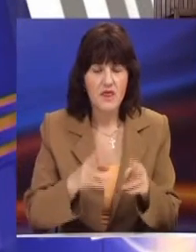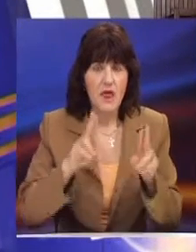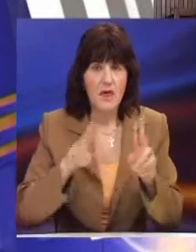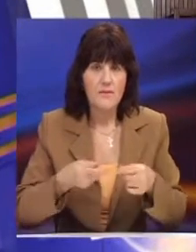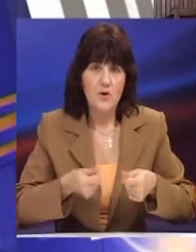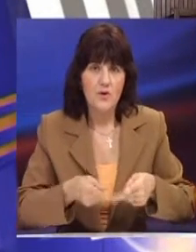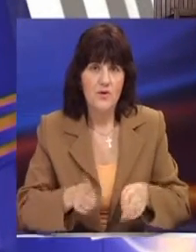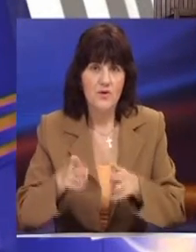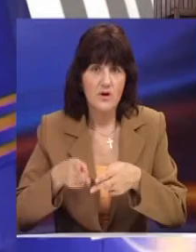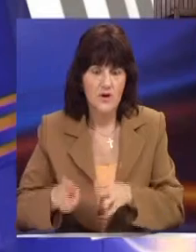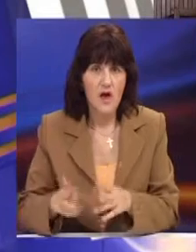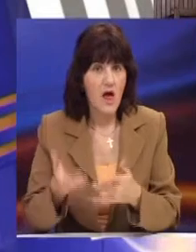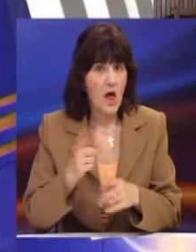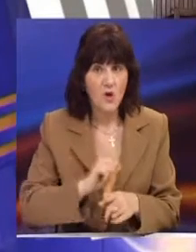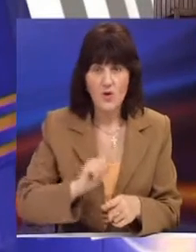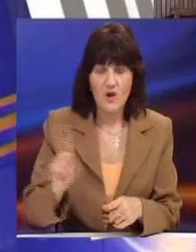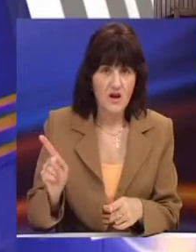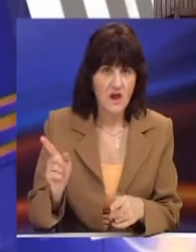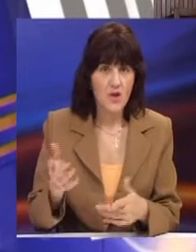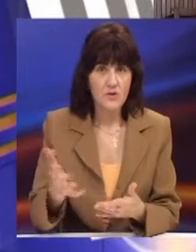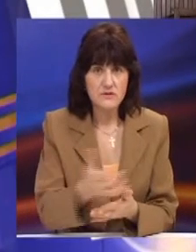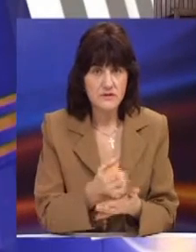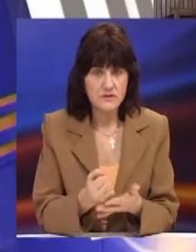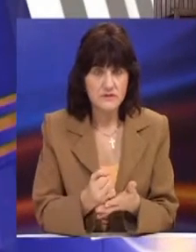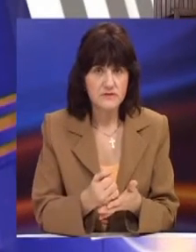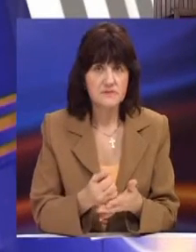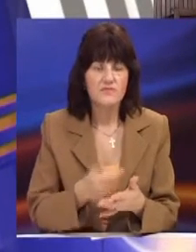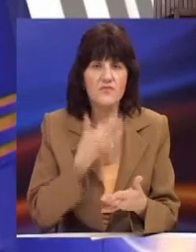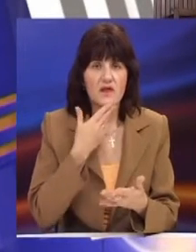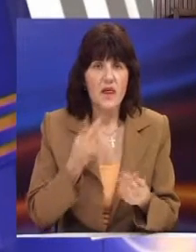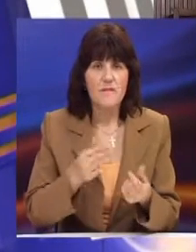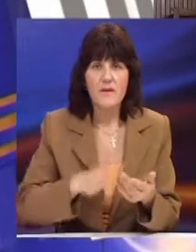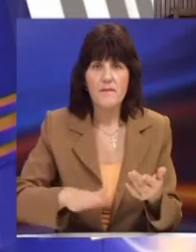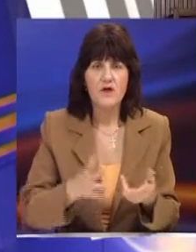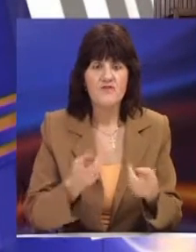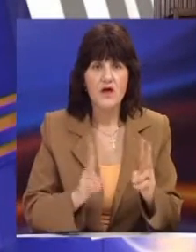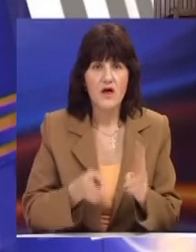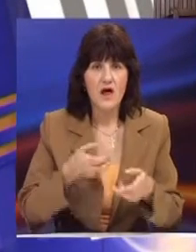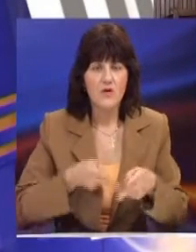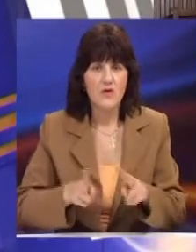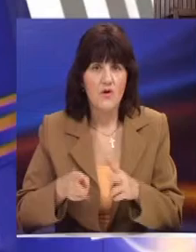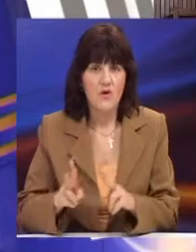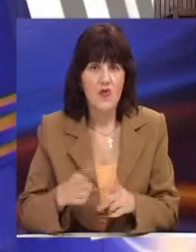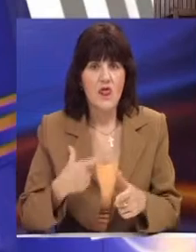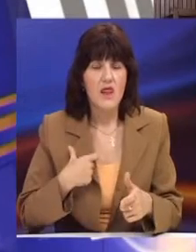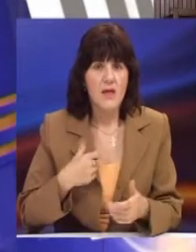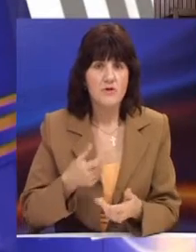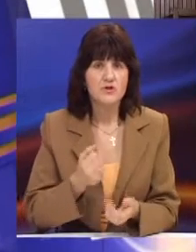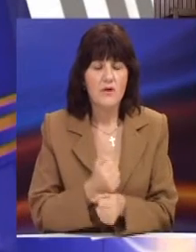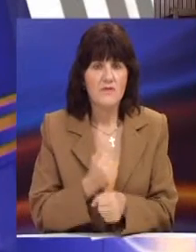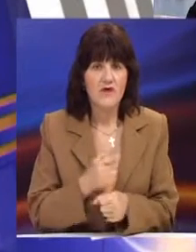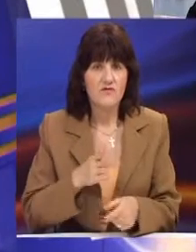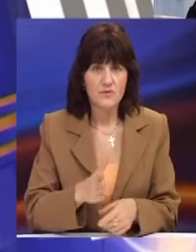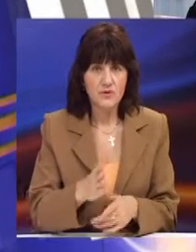obavljaju proizvodnju, jer ako ne izlicitiraju, nemaju površine za proizvodnju i jednostavno ne mogu više da se